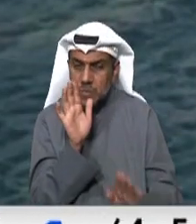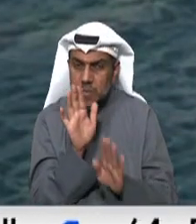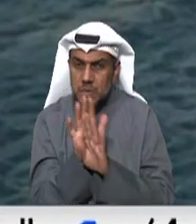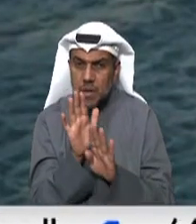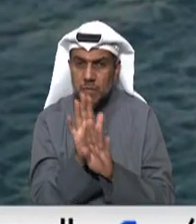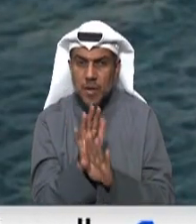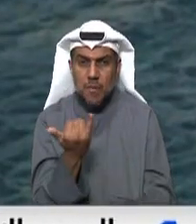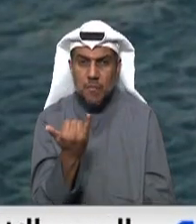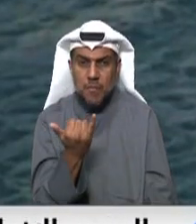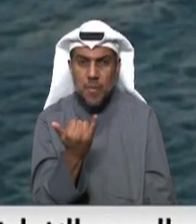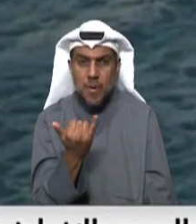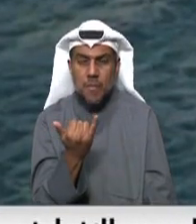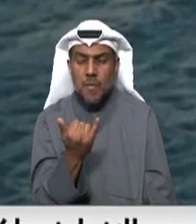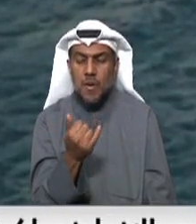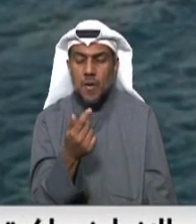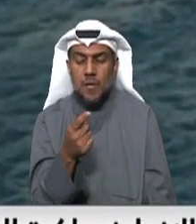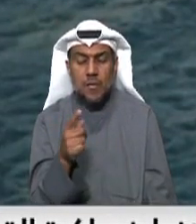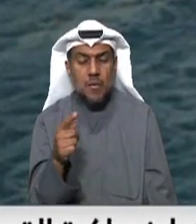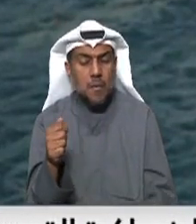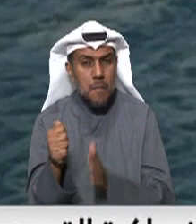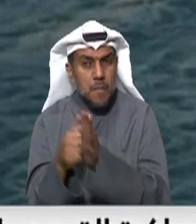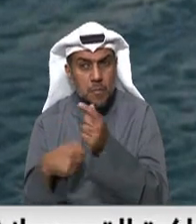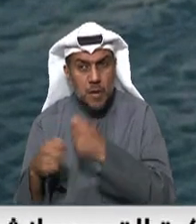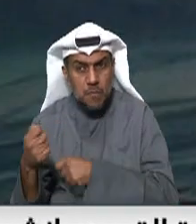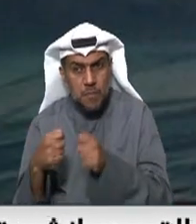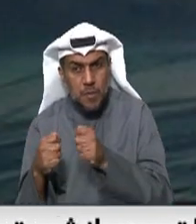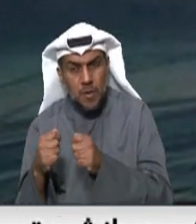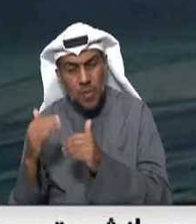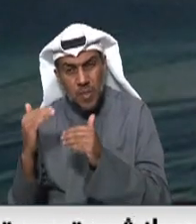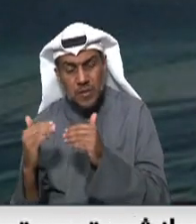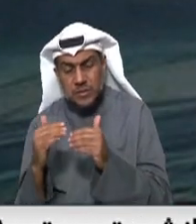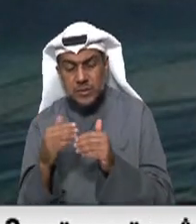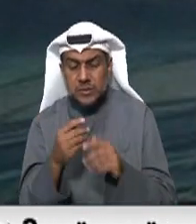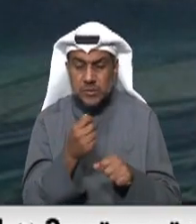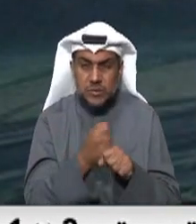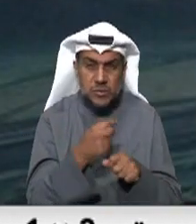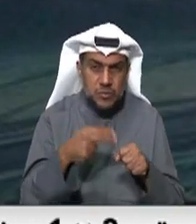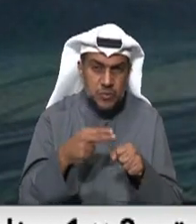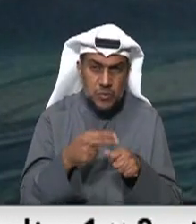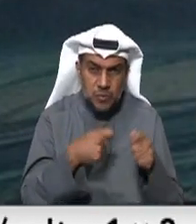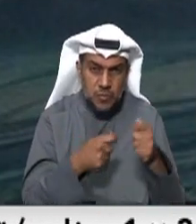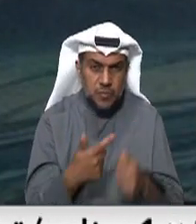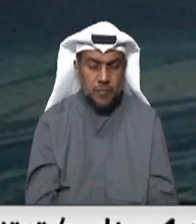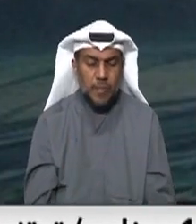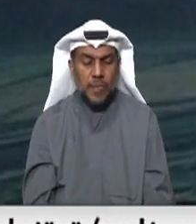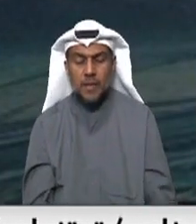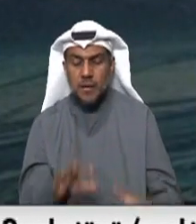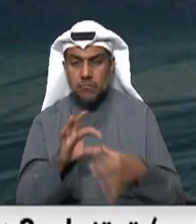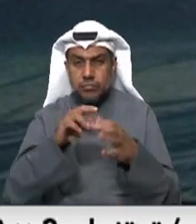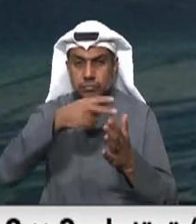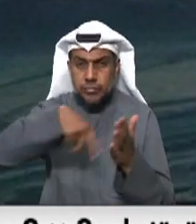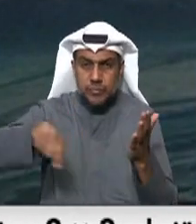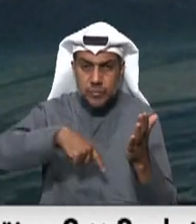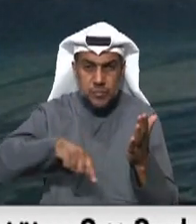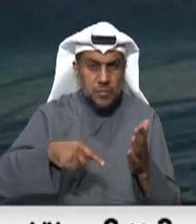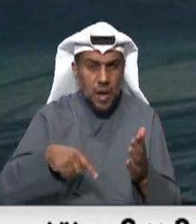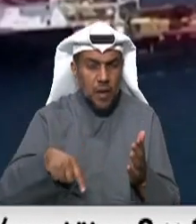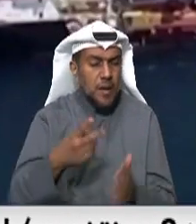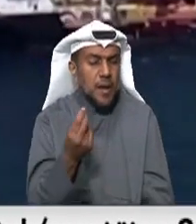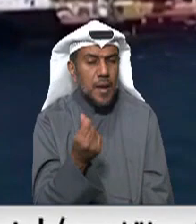لسوق العقارات المتعثره وعلى صعيد التداولات صعدت العقود الاجله لخام برنت